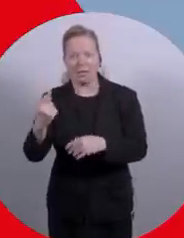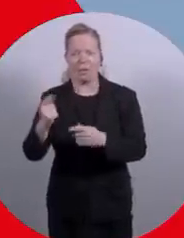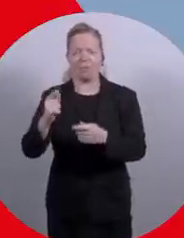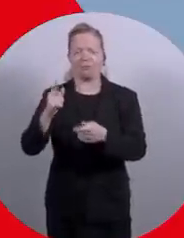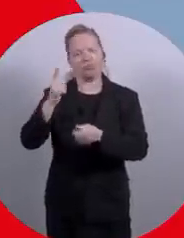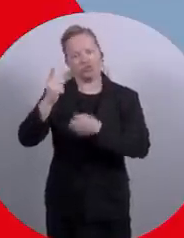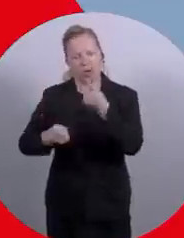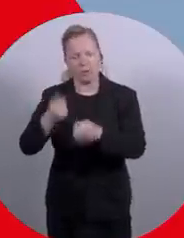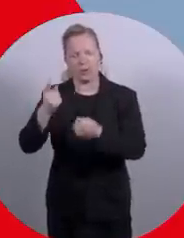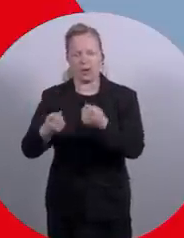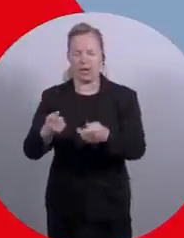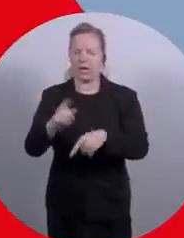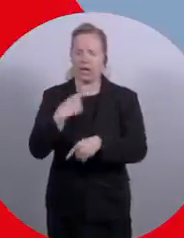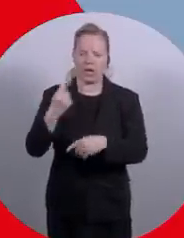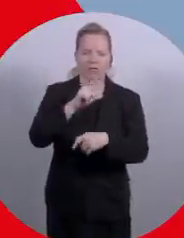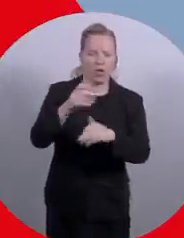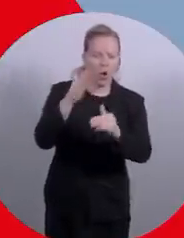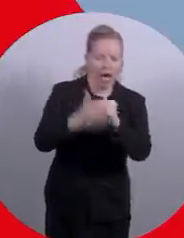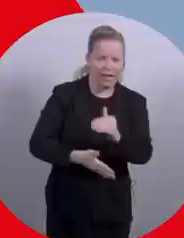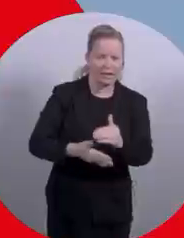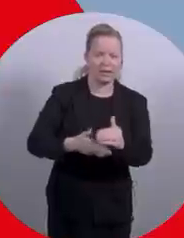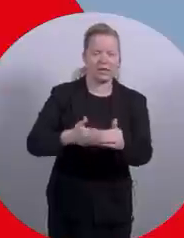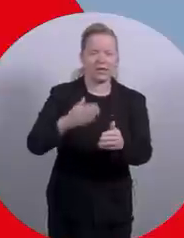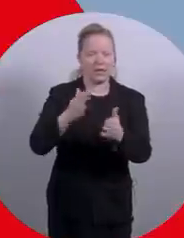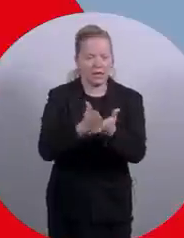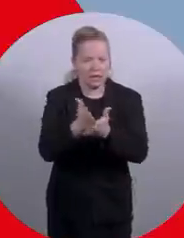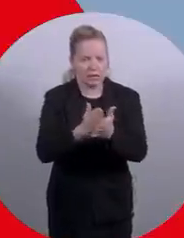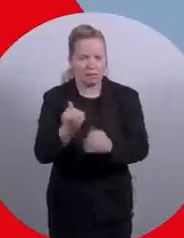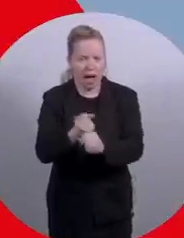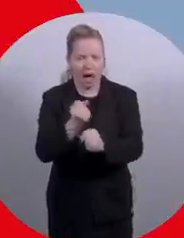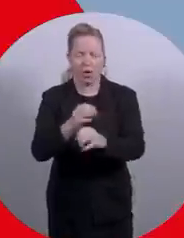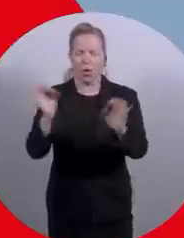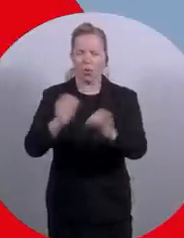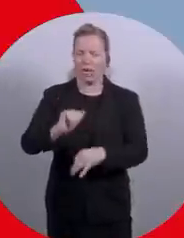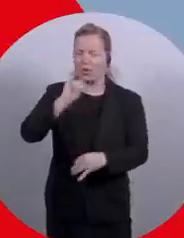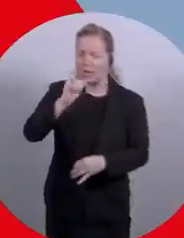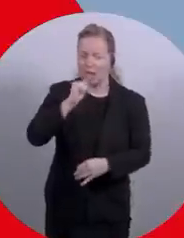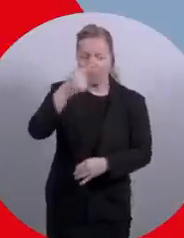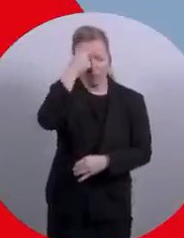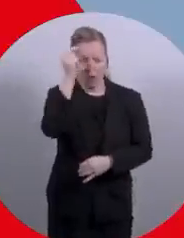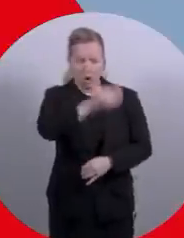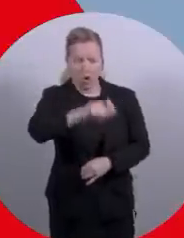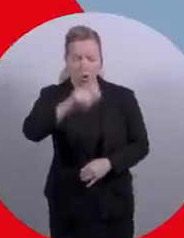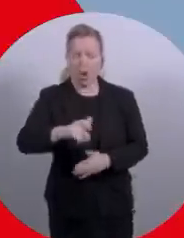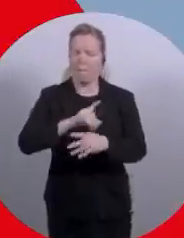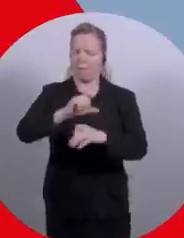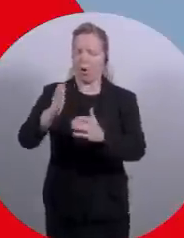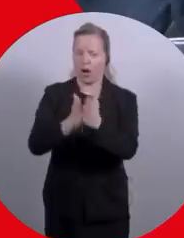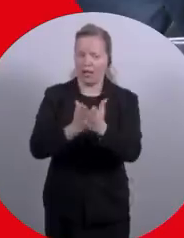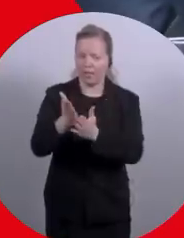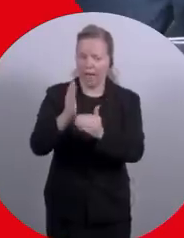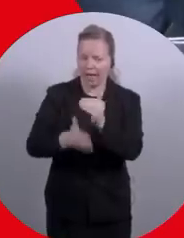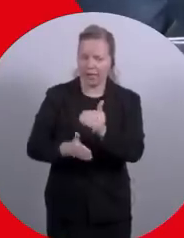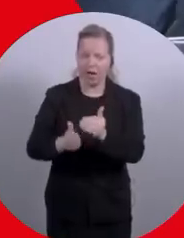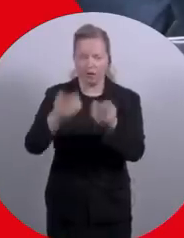Wochenenddienst oder mache ich keinen Wochenenddienst versorge ich am Wochenende Bevölkerung bevor Sorge ich sie nicht